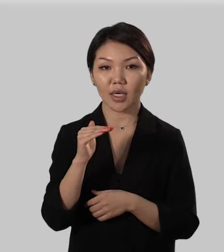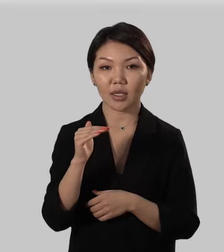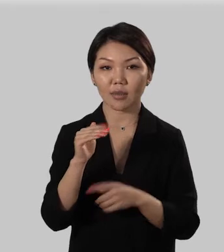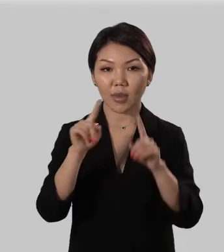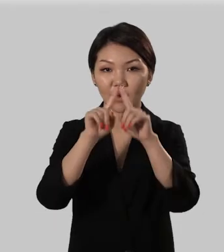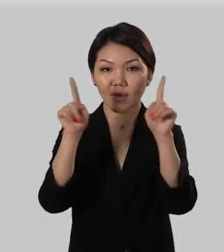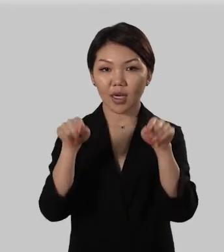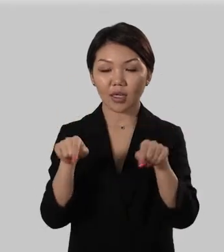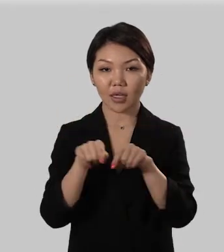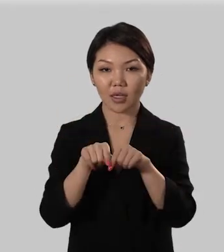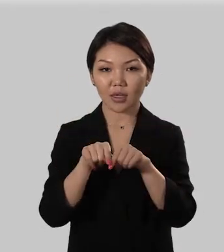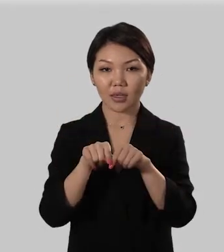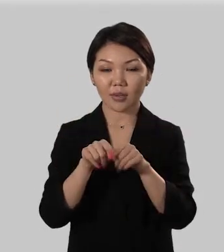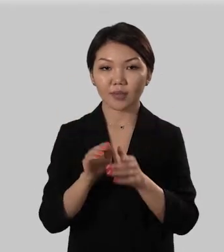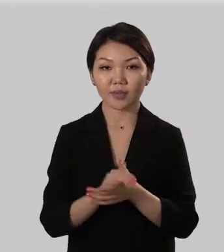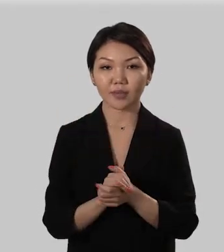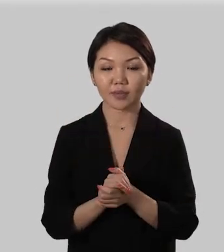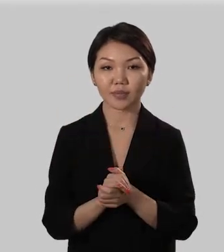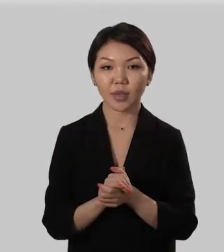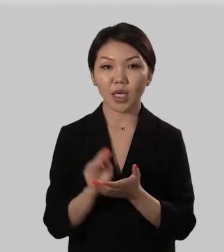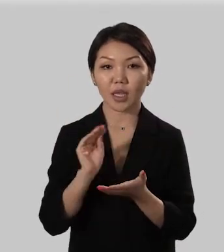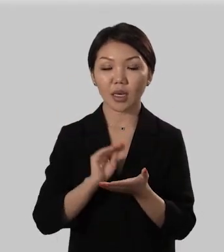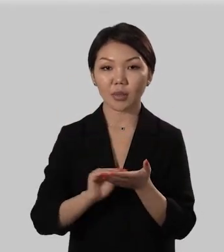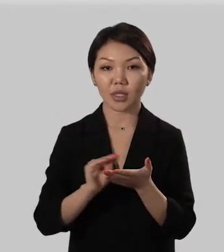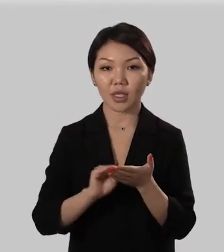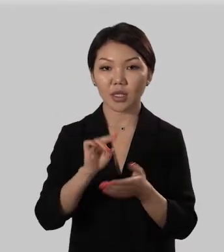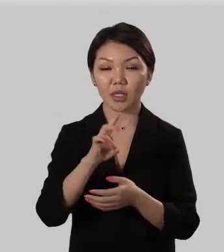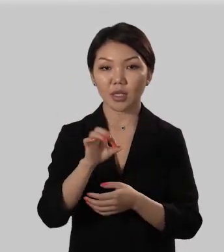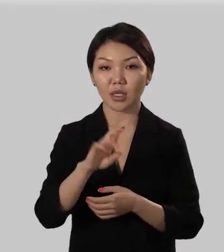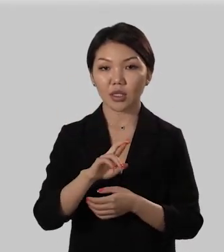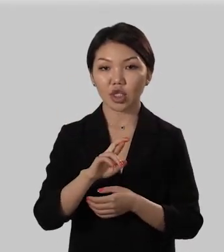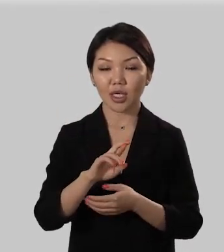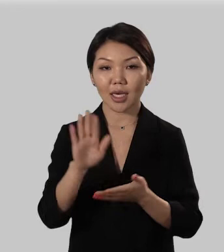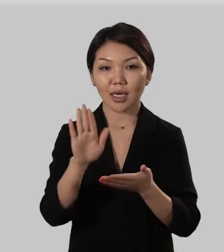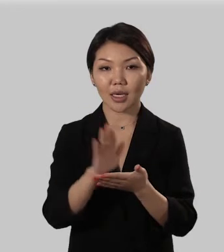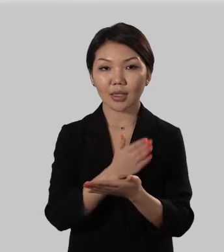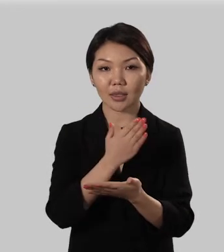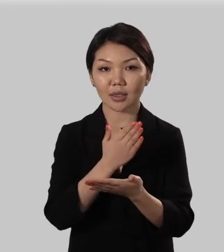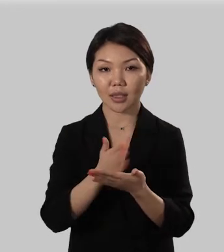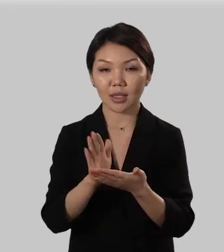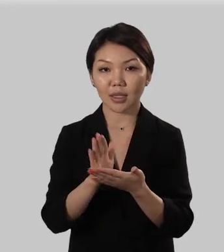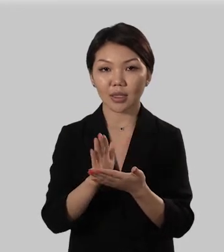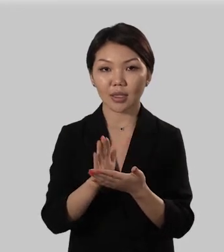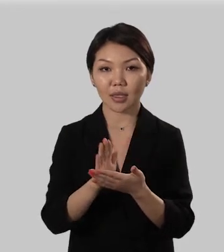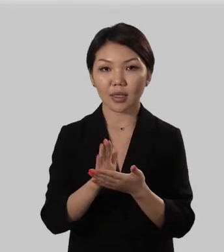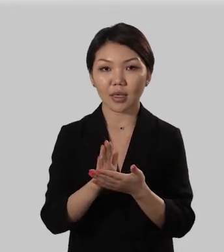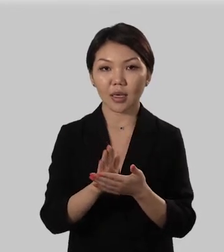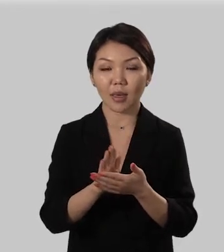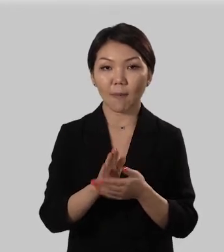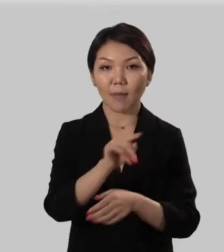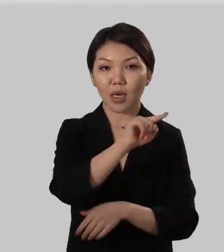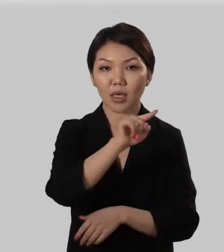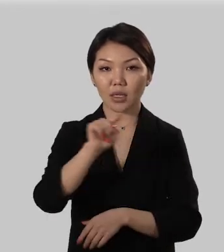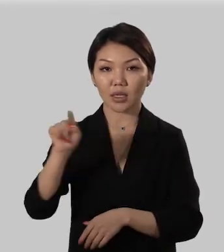цветом квадрат означает что написание наречий а раздельное по горизонтали